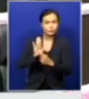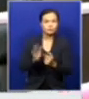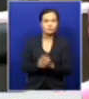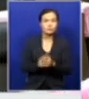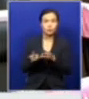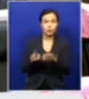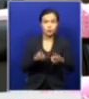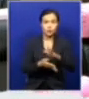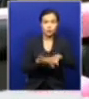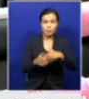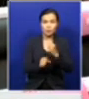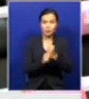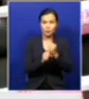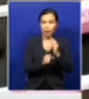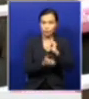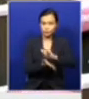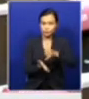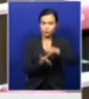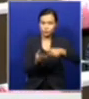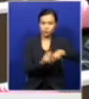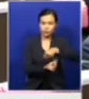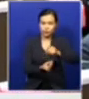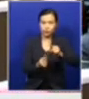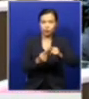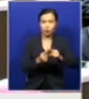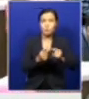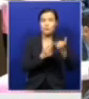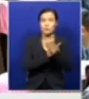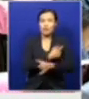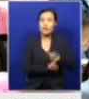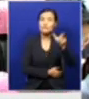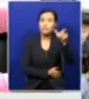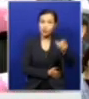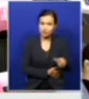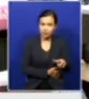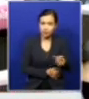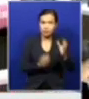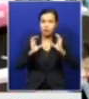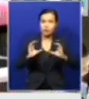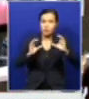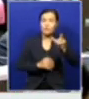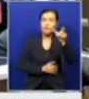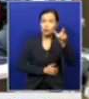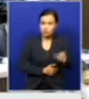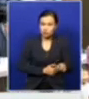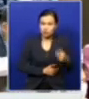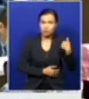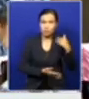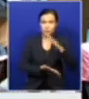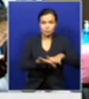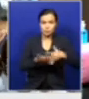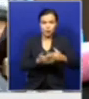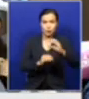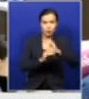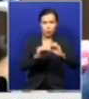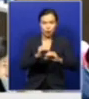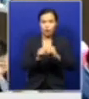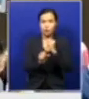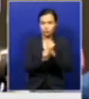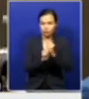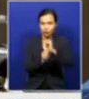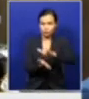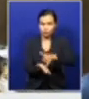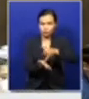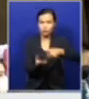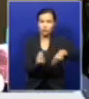างการดำเนินการเพื่อฟื้นฟูเศรษฐกิจของประเทศฝรั่งเศสนะคะรัฐบาลฝรั่งเศสค่ะได้จัดทำแผนงานและโครงการสำหรับการฟื้นฟูเศรษ